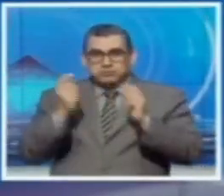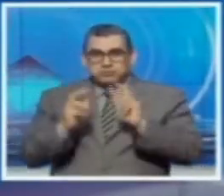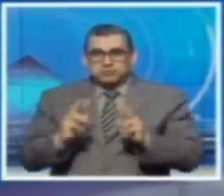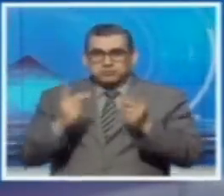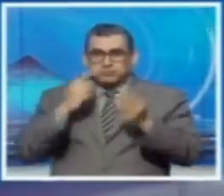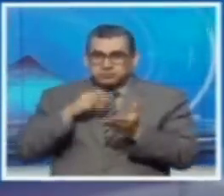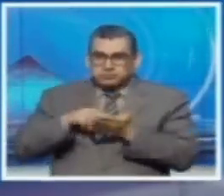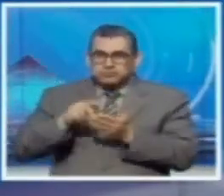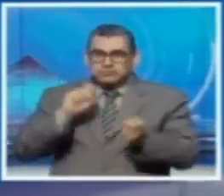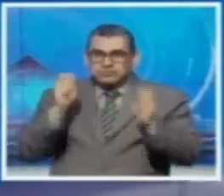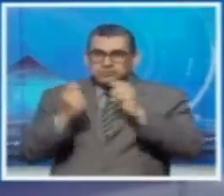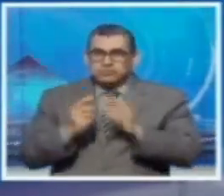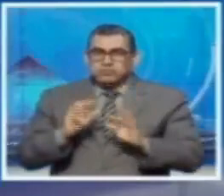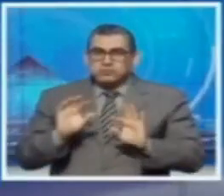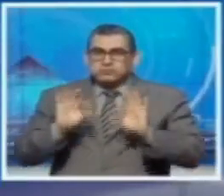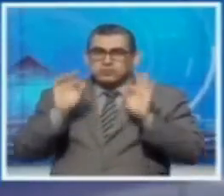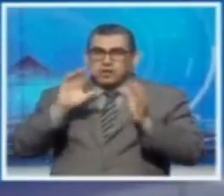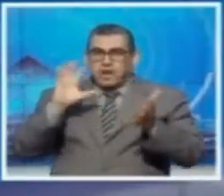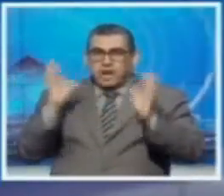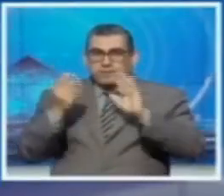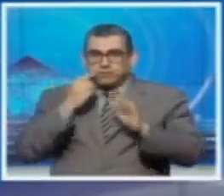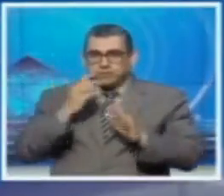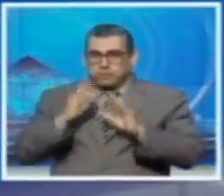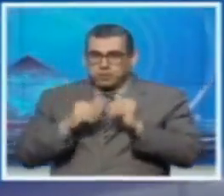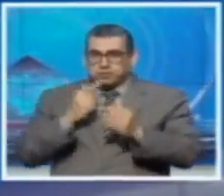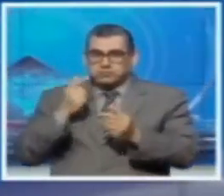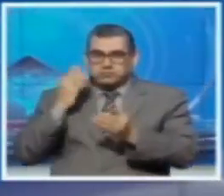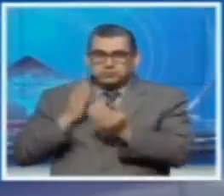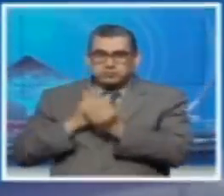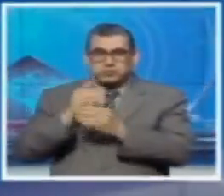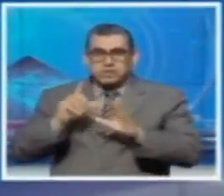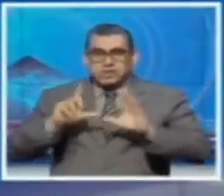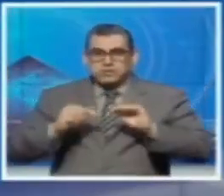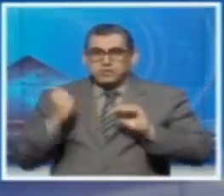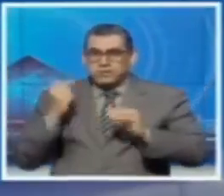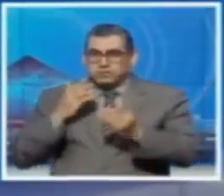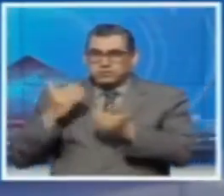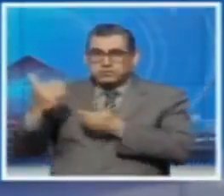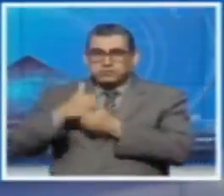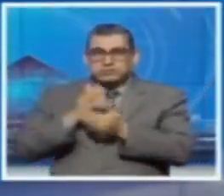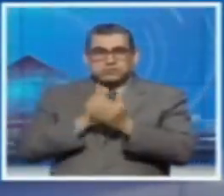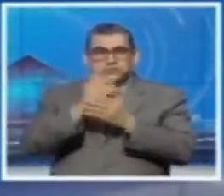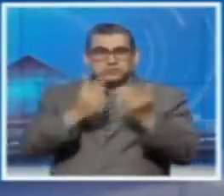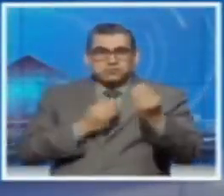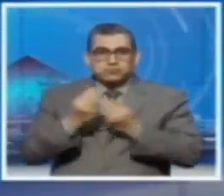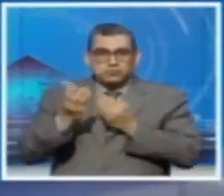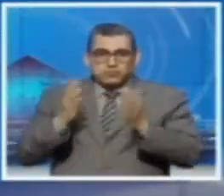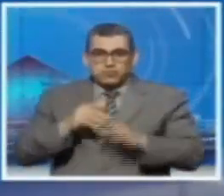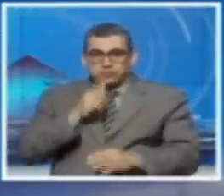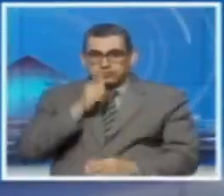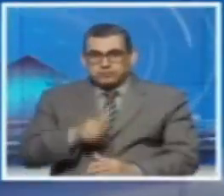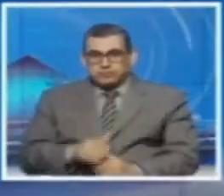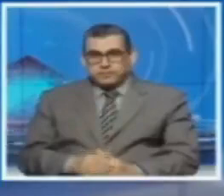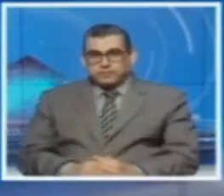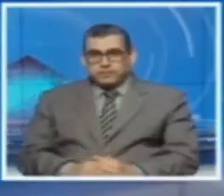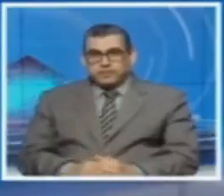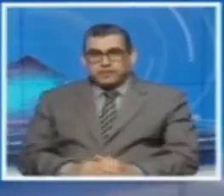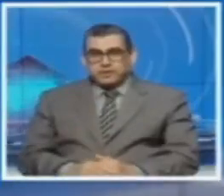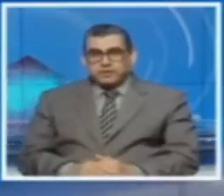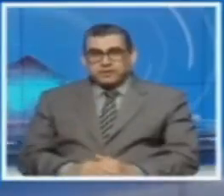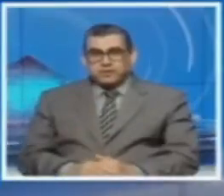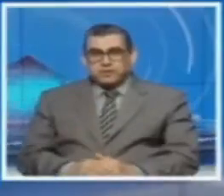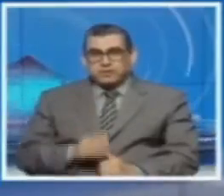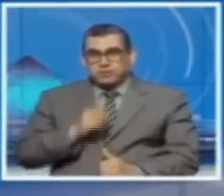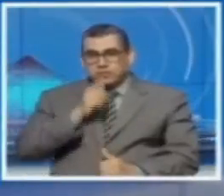وتحركات وحراك إيجابي شهدته مصر خلال الأسبوع الماضي وحتى الآن؟ لا شك أن هذه